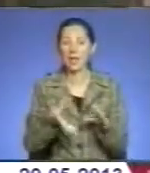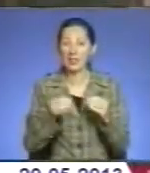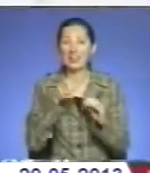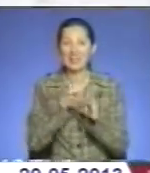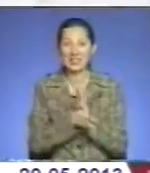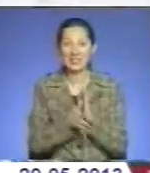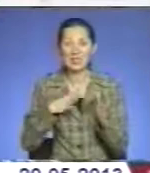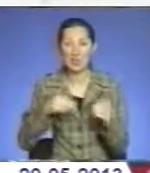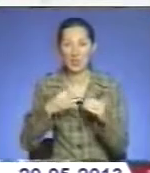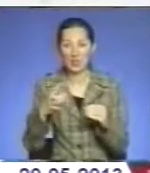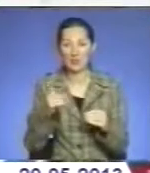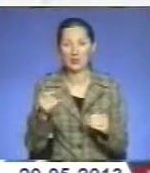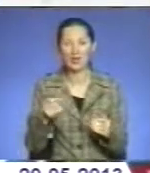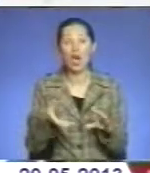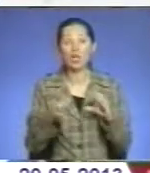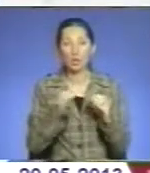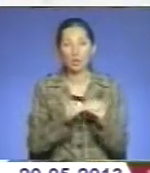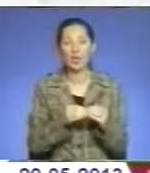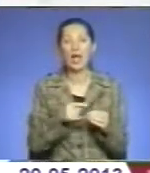результати. Результат від'ємний.